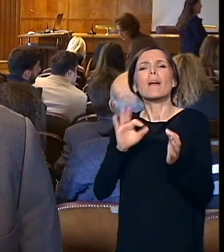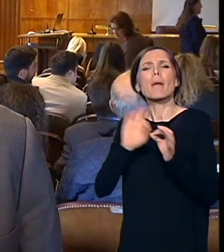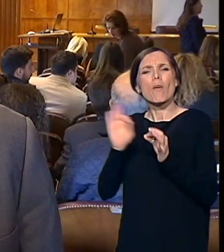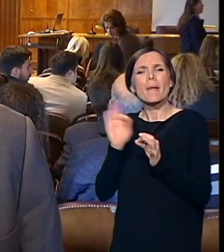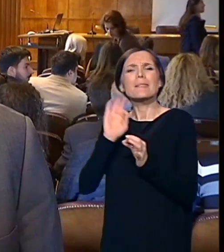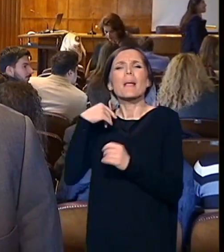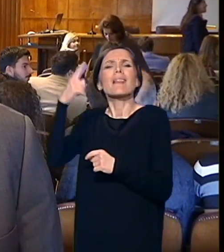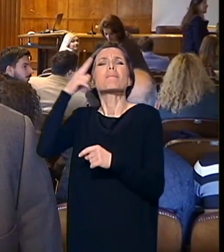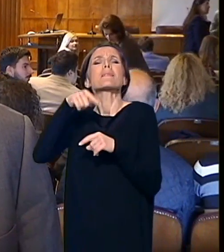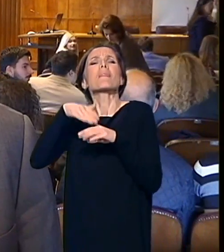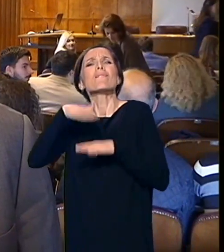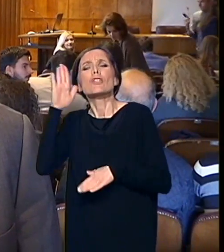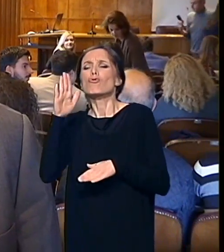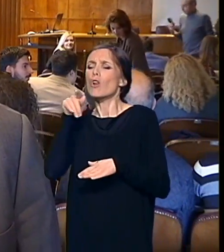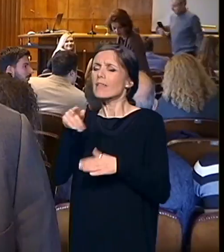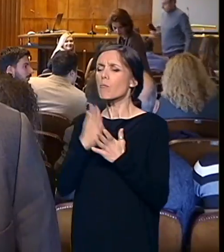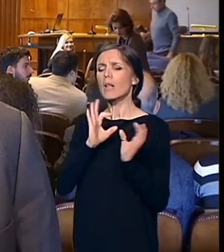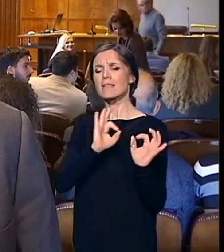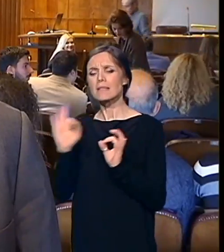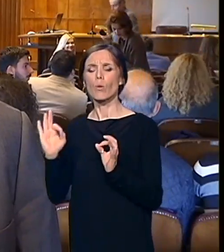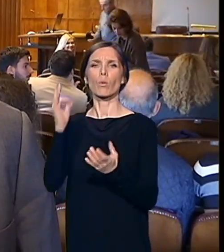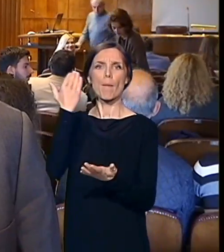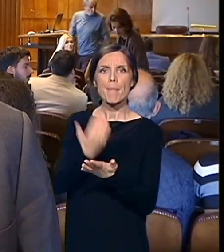u pogledu prihoda, u pogledu mogućnosti